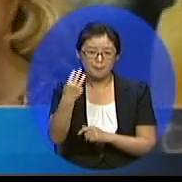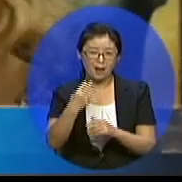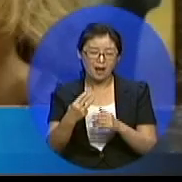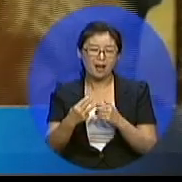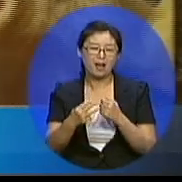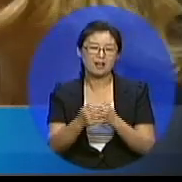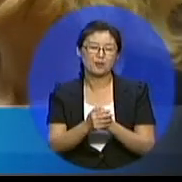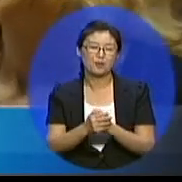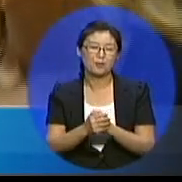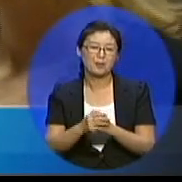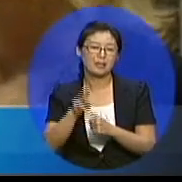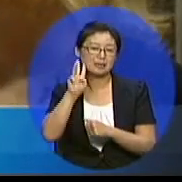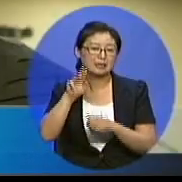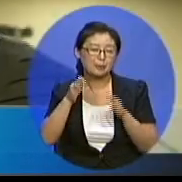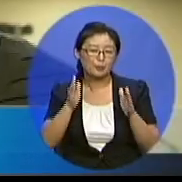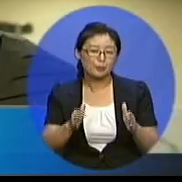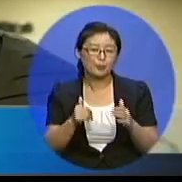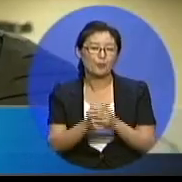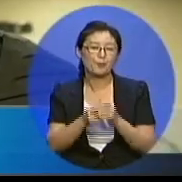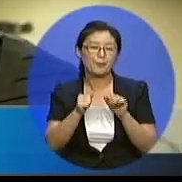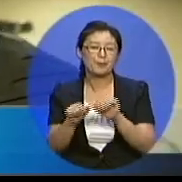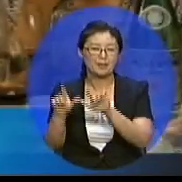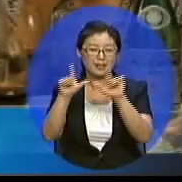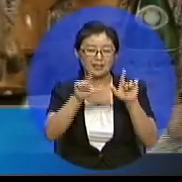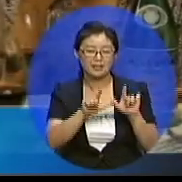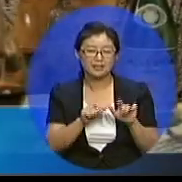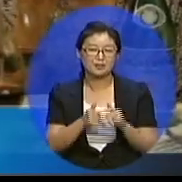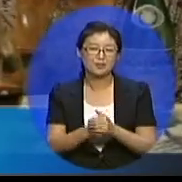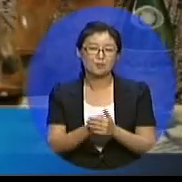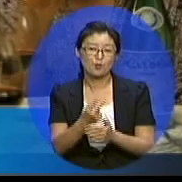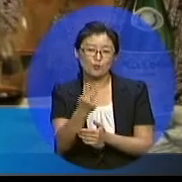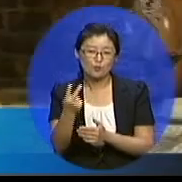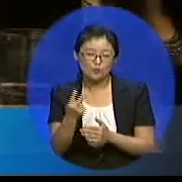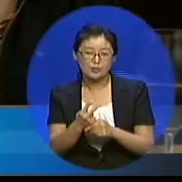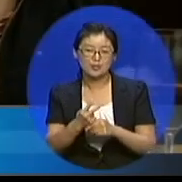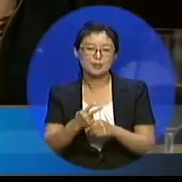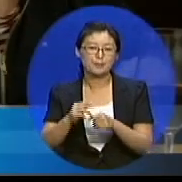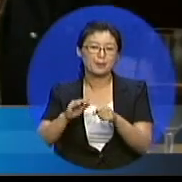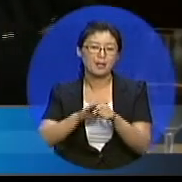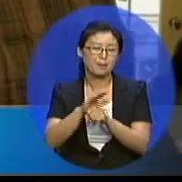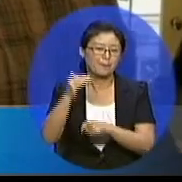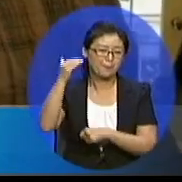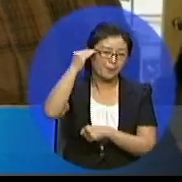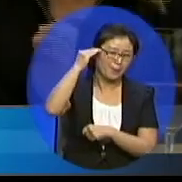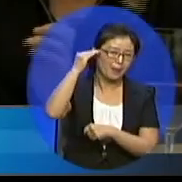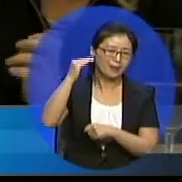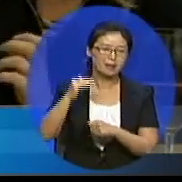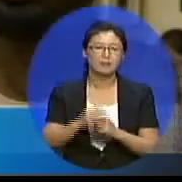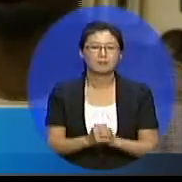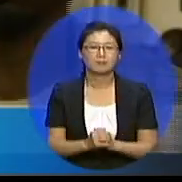방문객들은 48시간 동안 뉴욕에 체류하며 마리온과 민구스의 로맨스를 뒤흔들게 되는데,